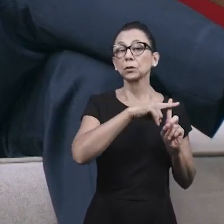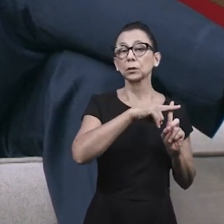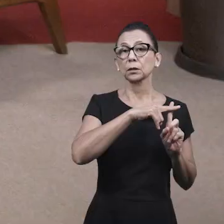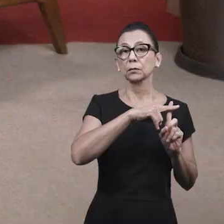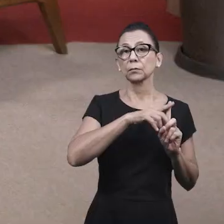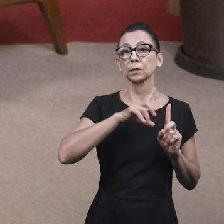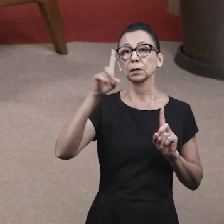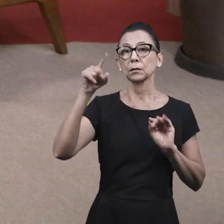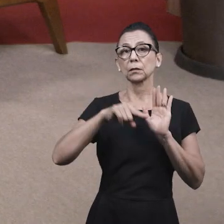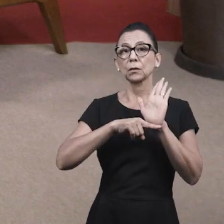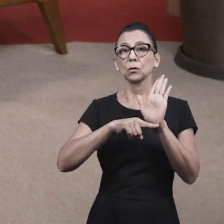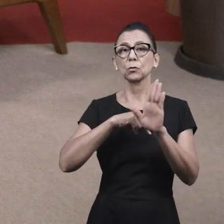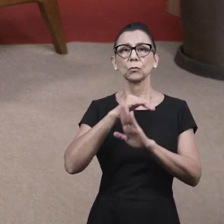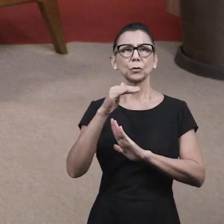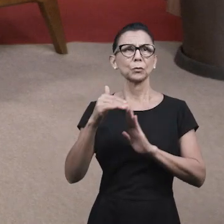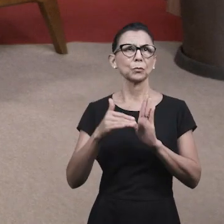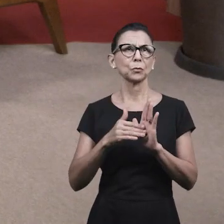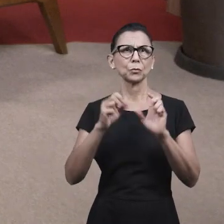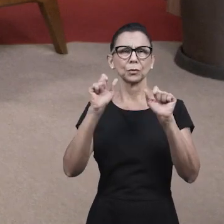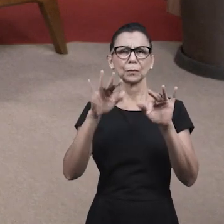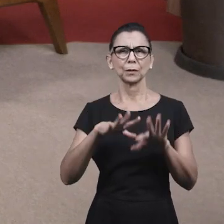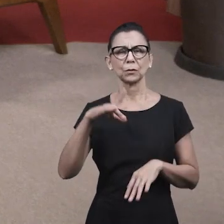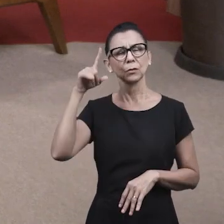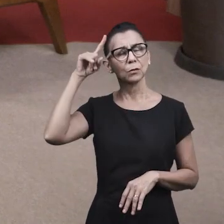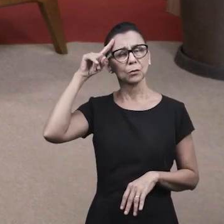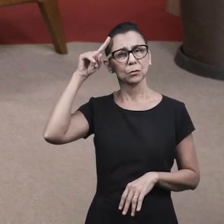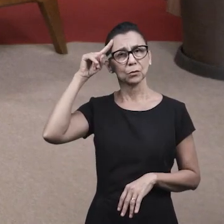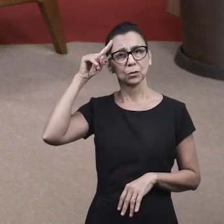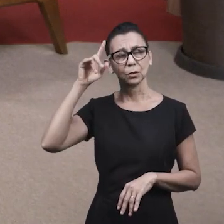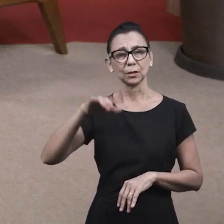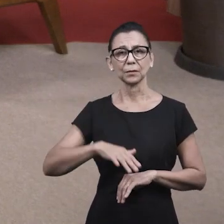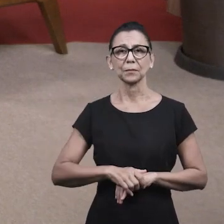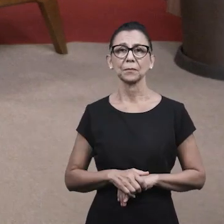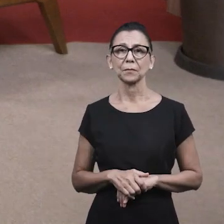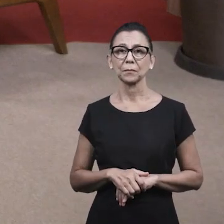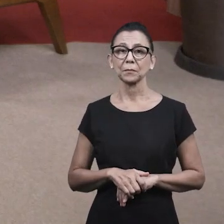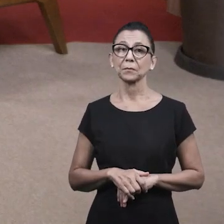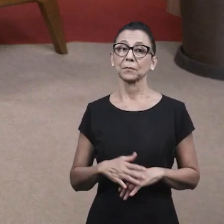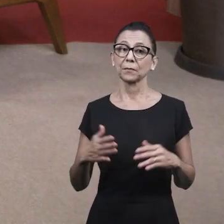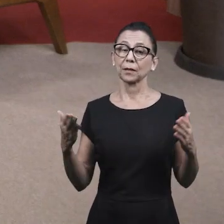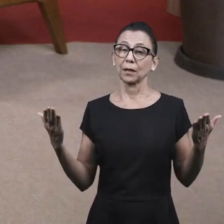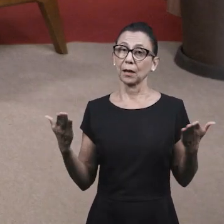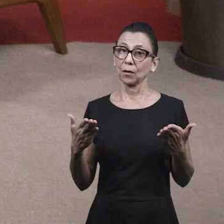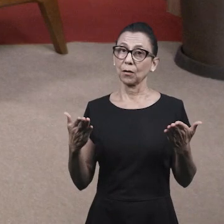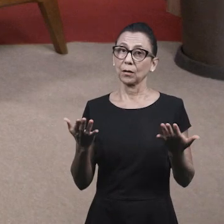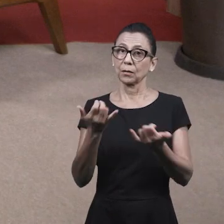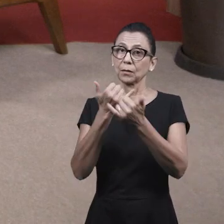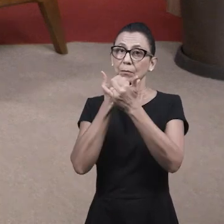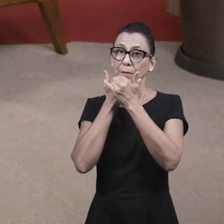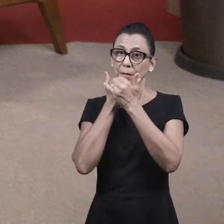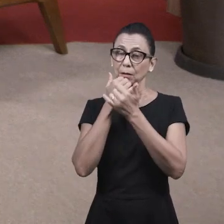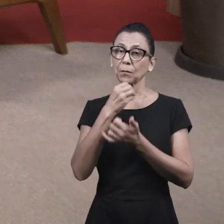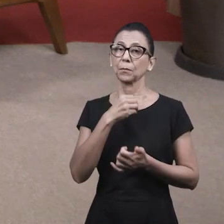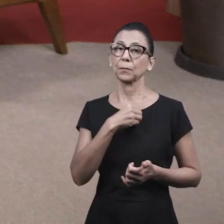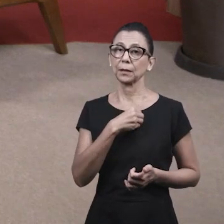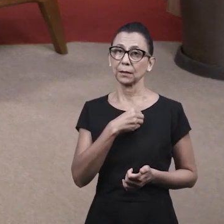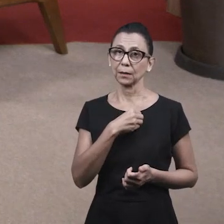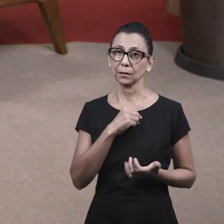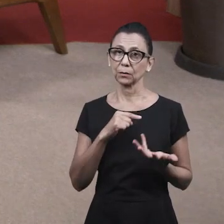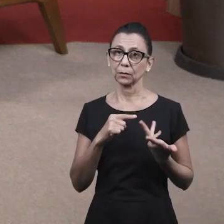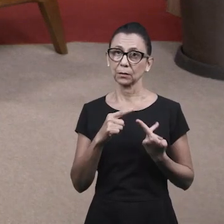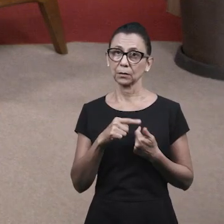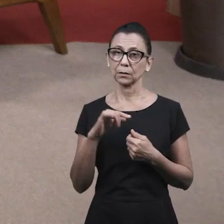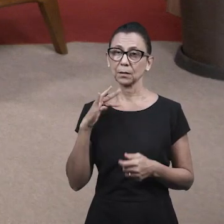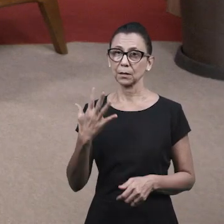Dieu, il nous aide dans tout. Il nous bénit dans le jour, mais le pardon de péché, la vie